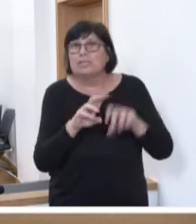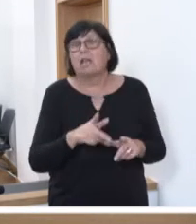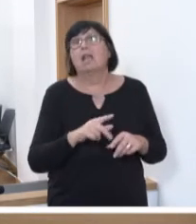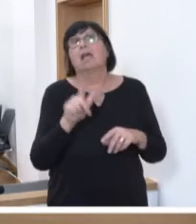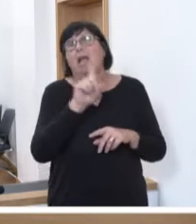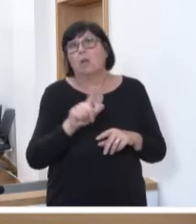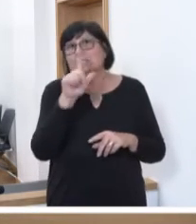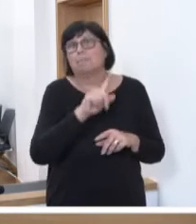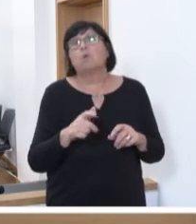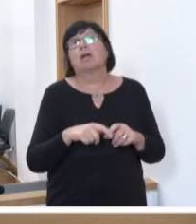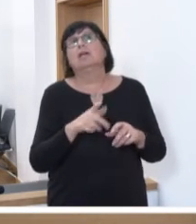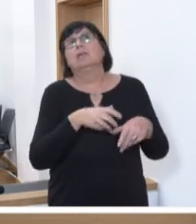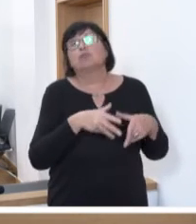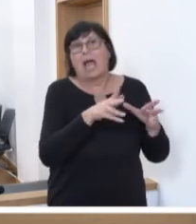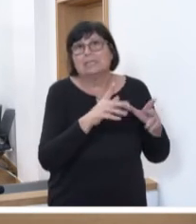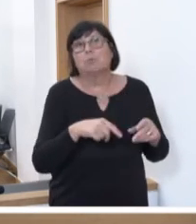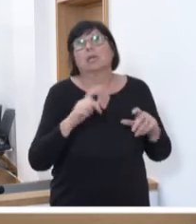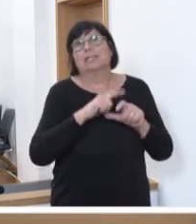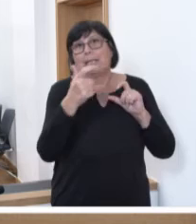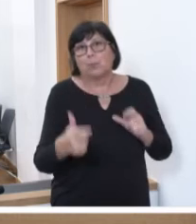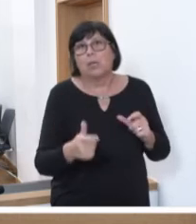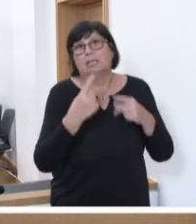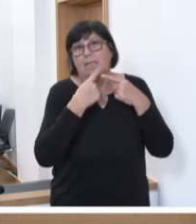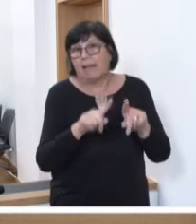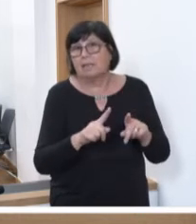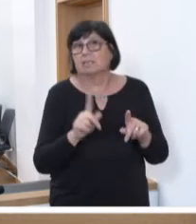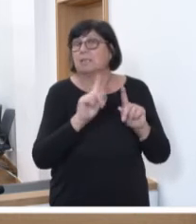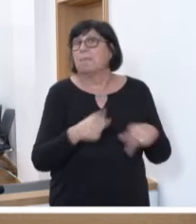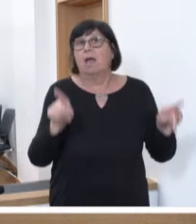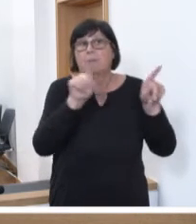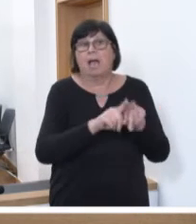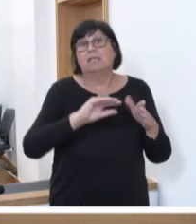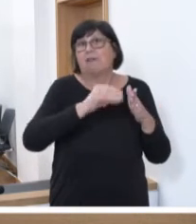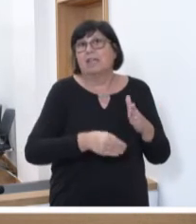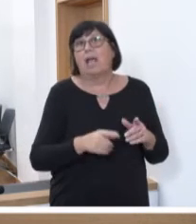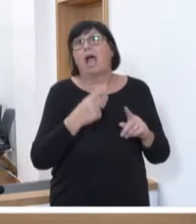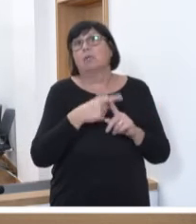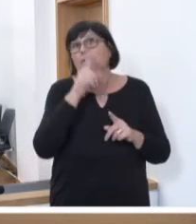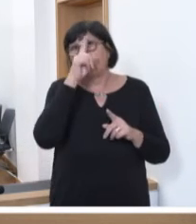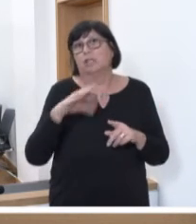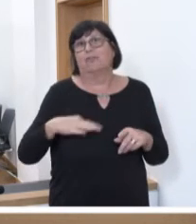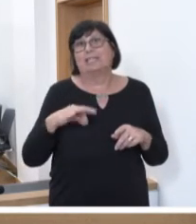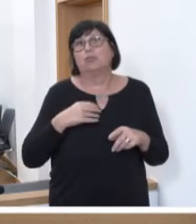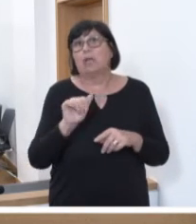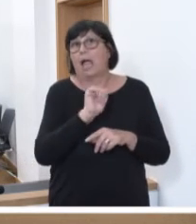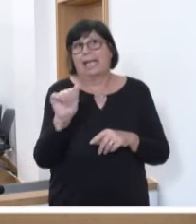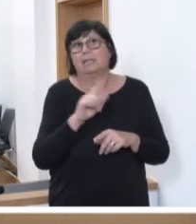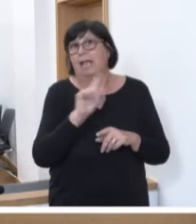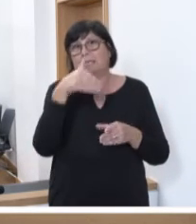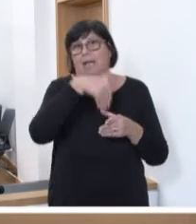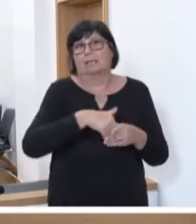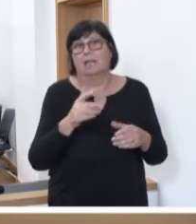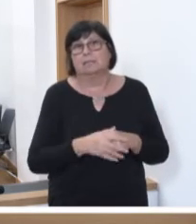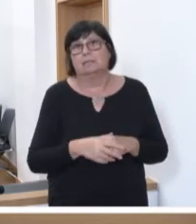Brüssel-Luxemburg-Saarbrücken-Straßburg ist anders als beispielsweise die PostNord weder im Aachener Vertrag noch in der deutsch-französischen Agenda enthalten. Zudem ist darauf